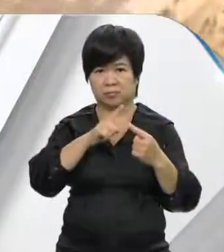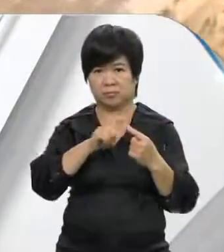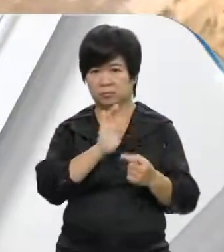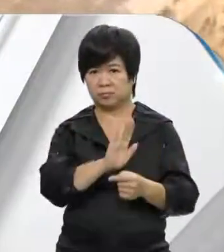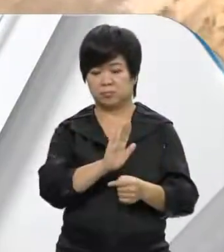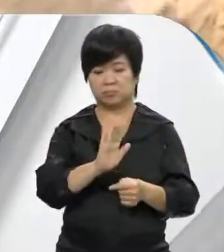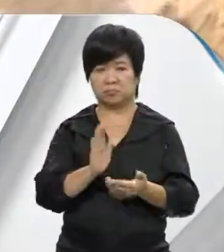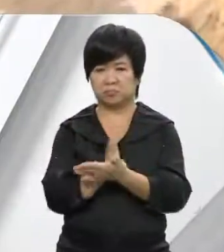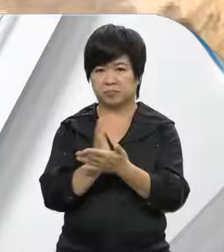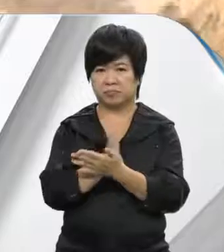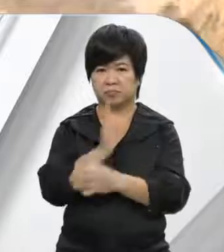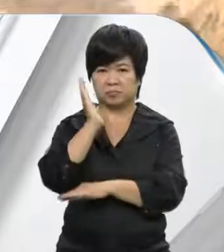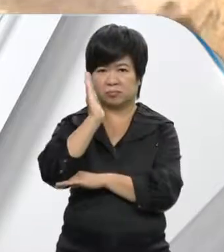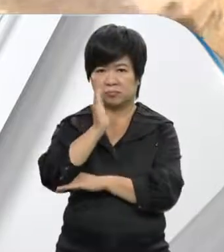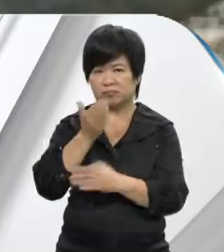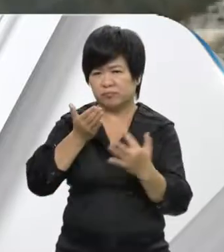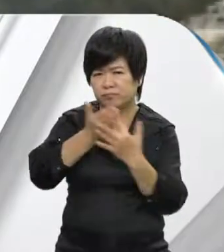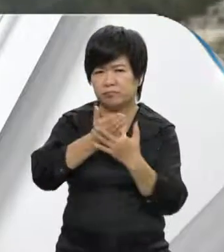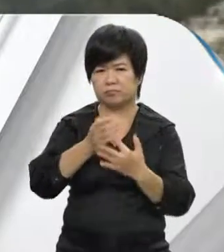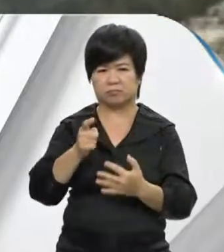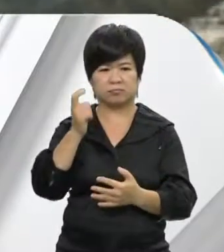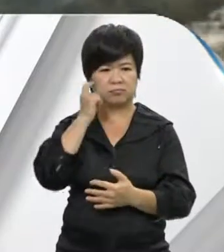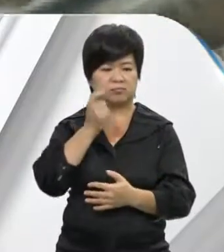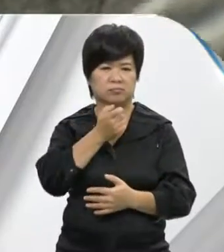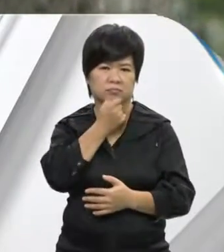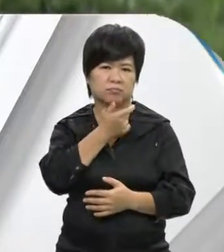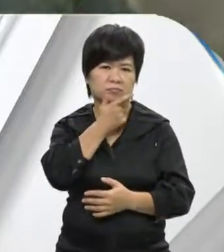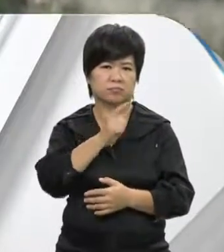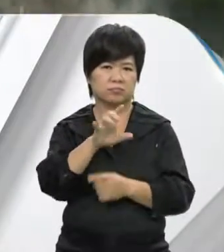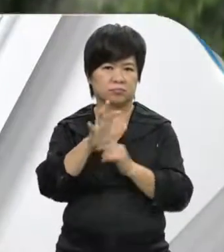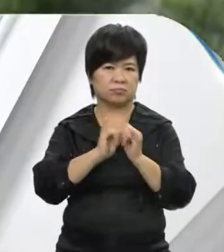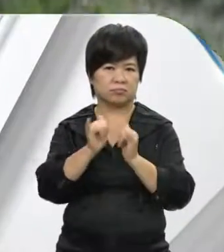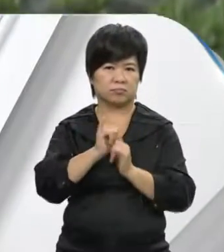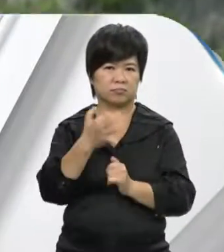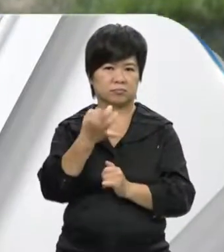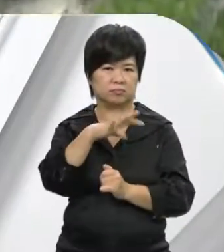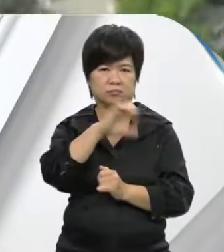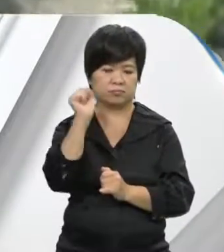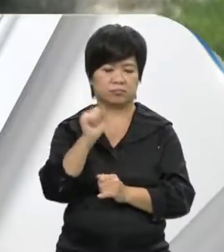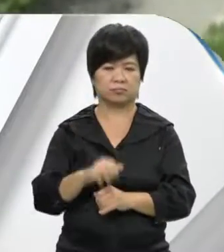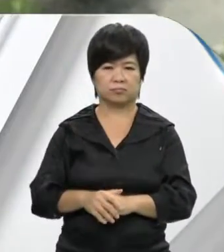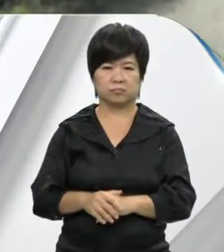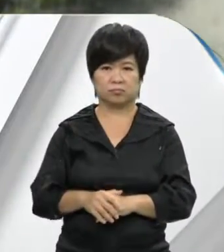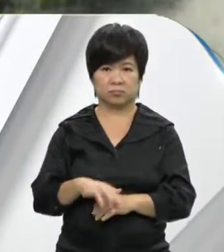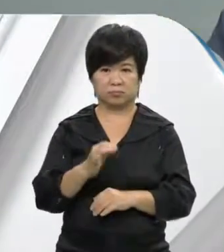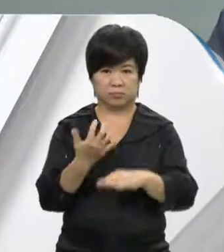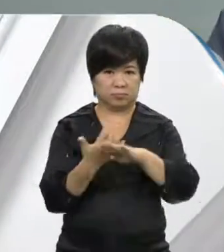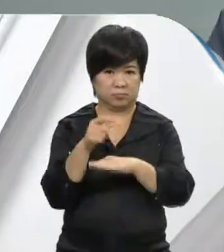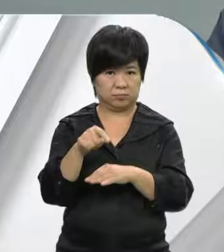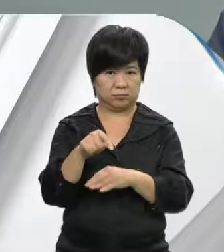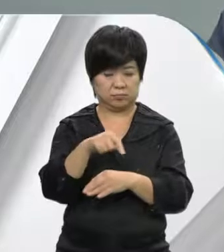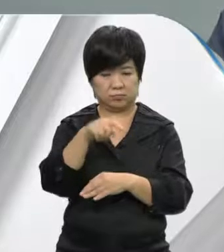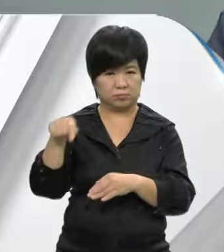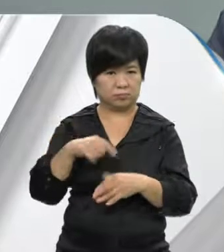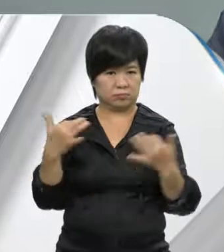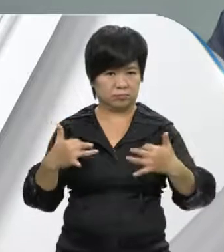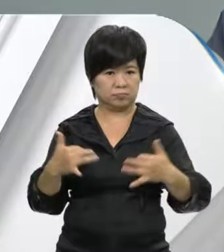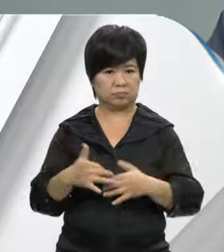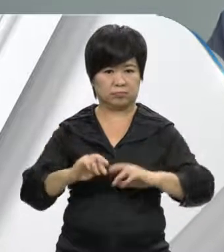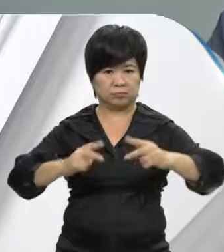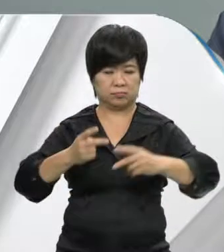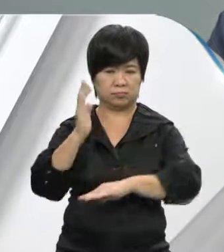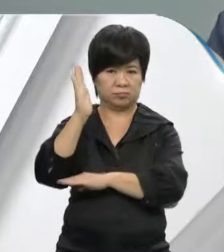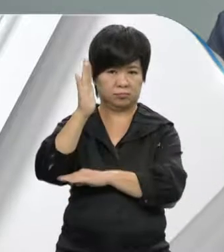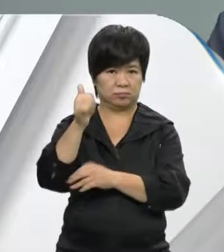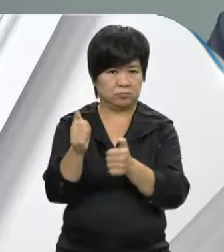计批评政府按样的做法，就会霸占农民的财产。 财产的问题。他这个是，你如果说改做公务机